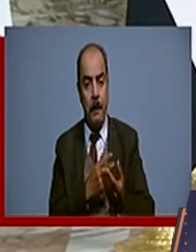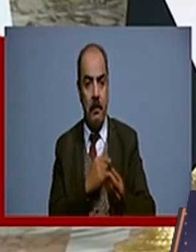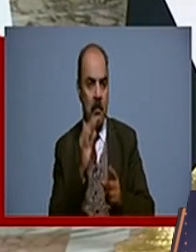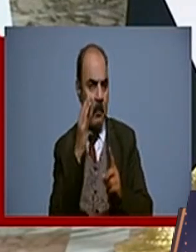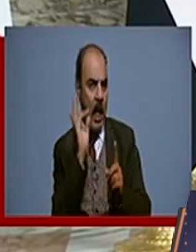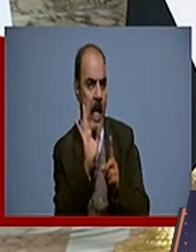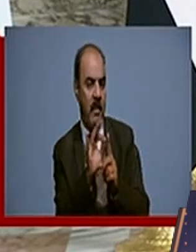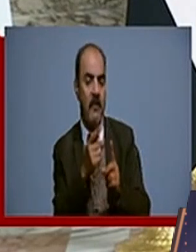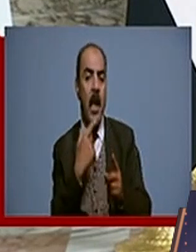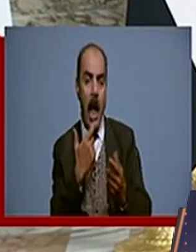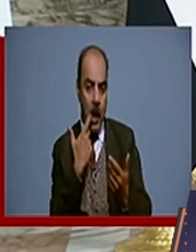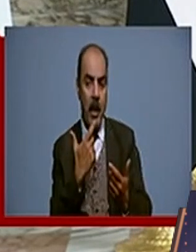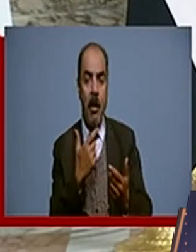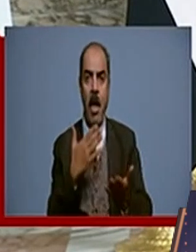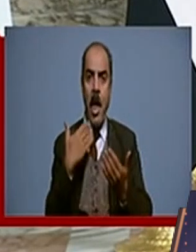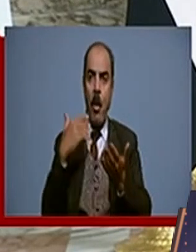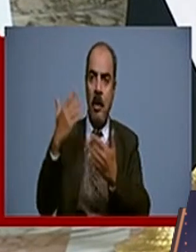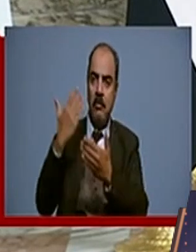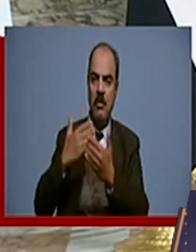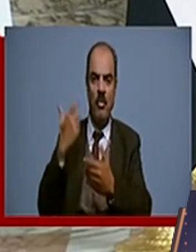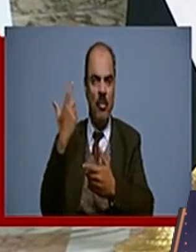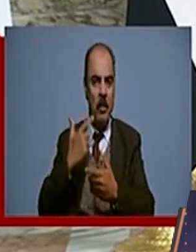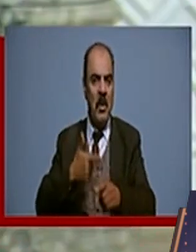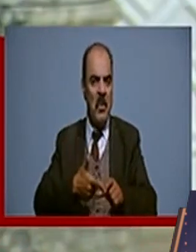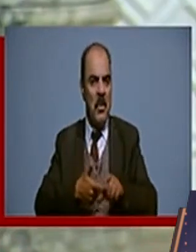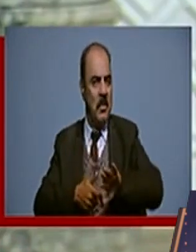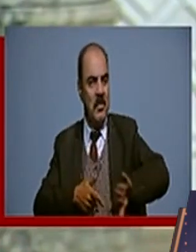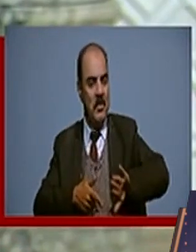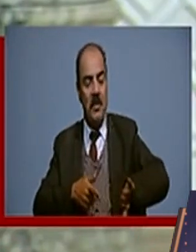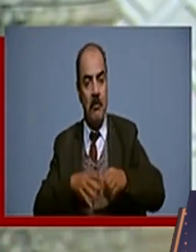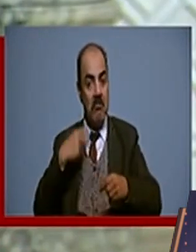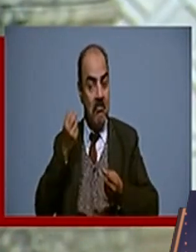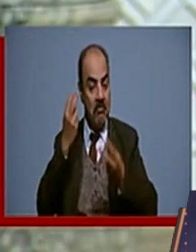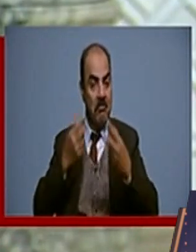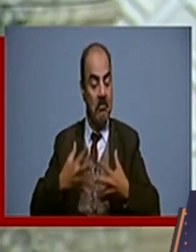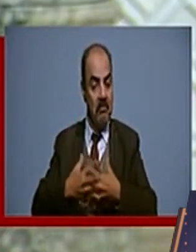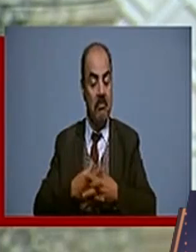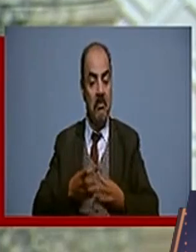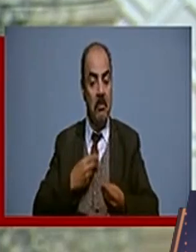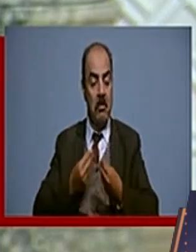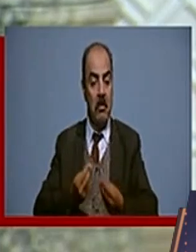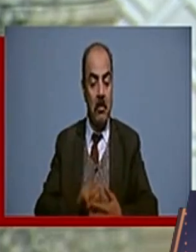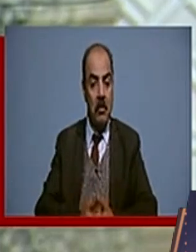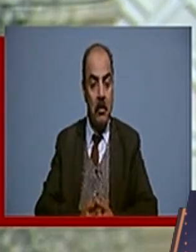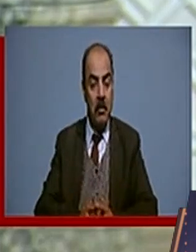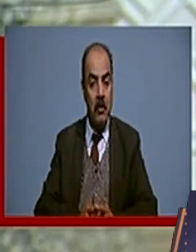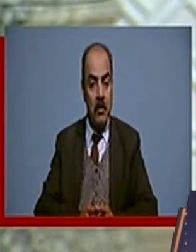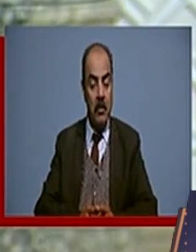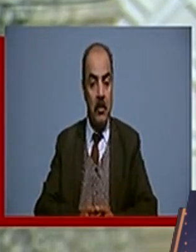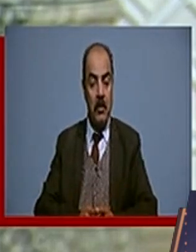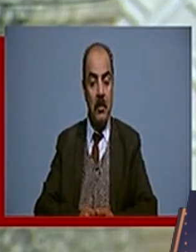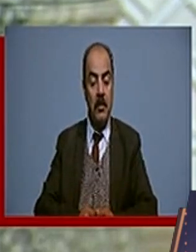الطاقة المتجددة معنا، وبالطبع على الطاقة الهيدروجين